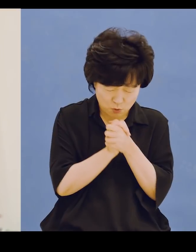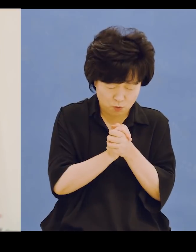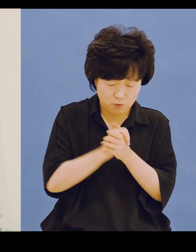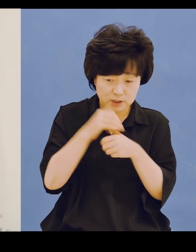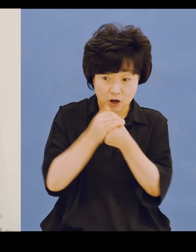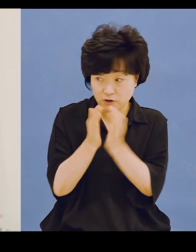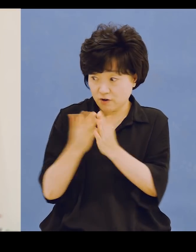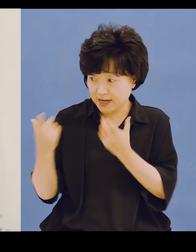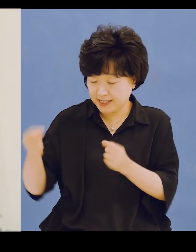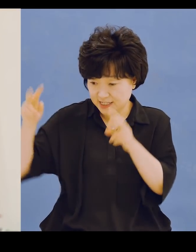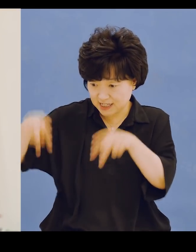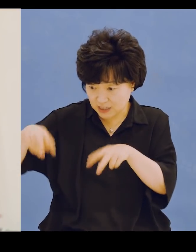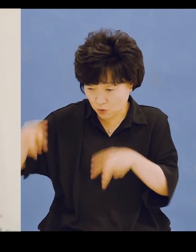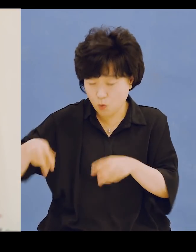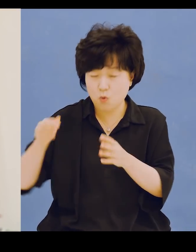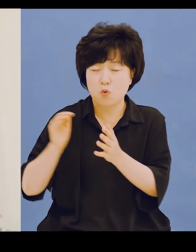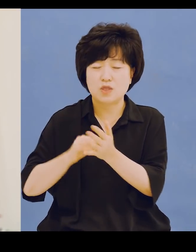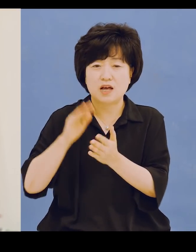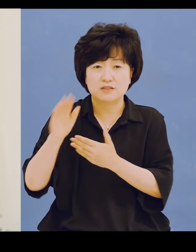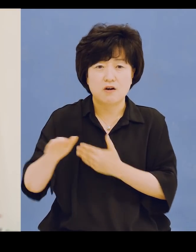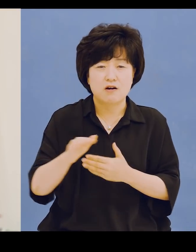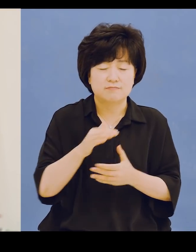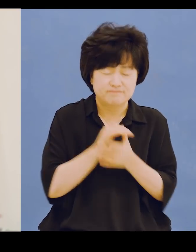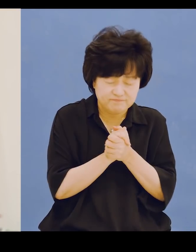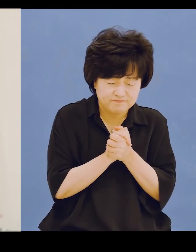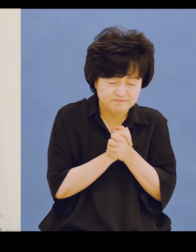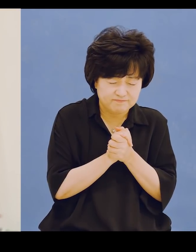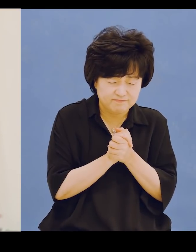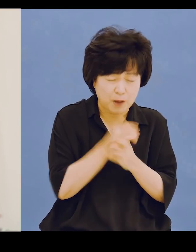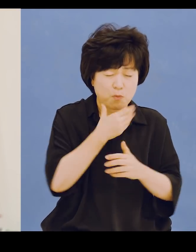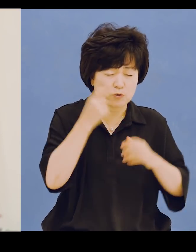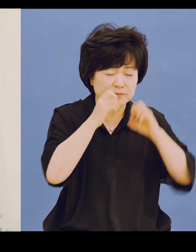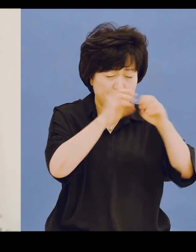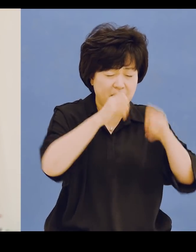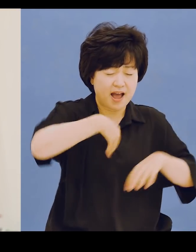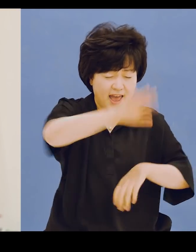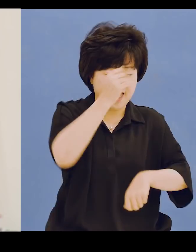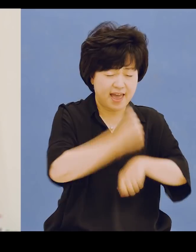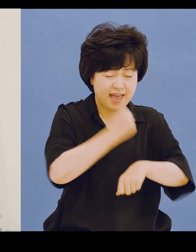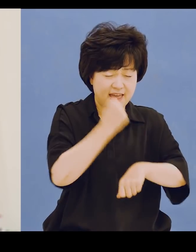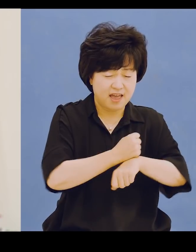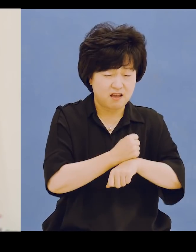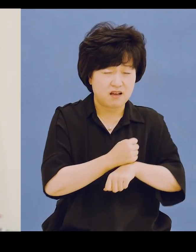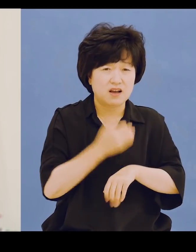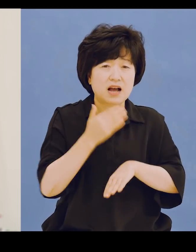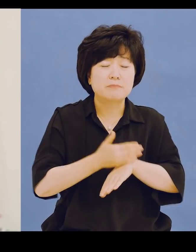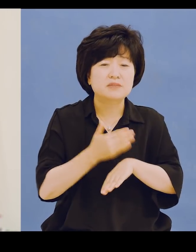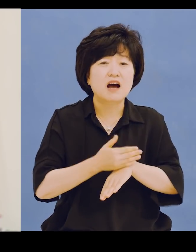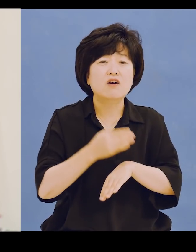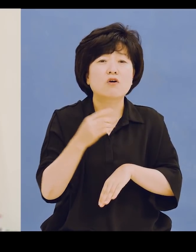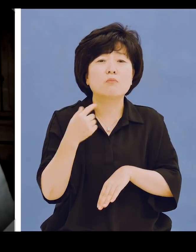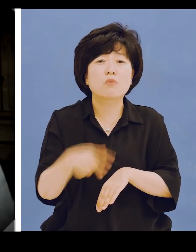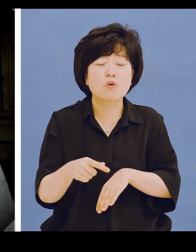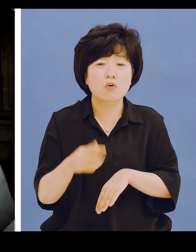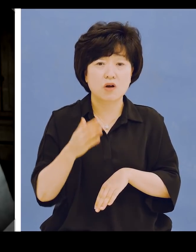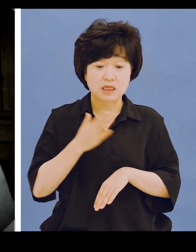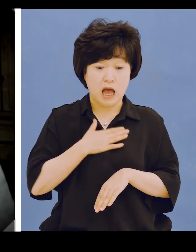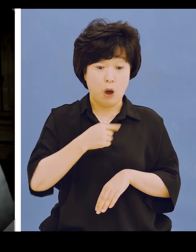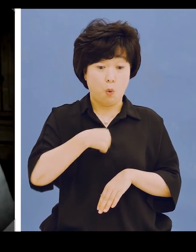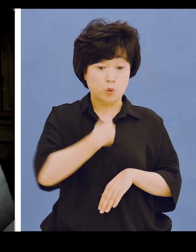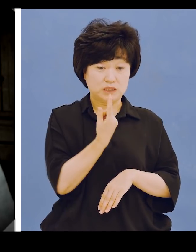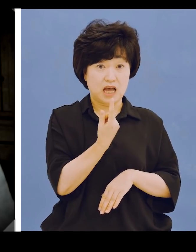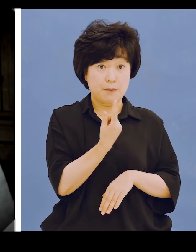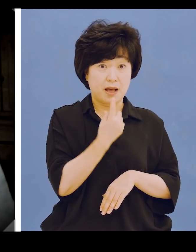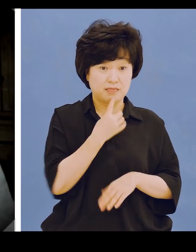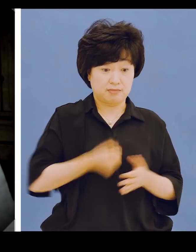부부가 우리가 계속 감사한 것은 저만 콜링을 받은 것 같으면 안 갔을 거예요. 네. 근데 이민아